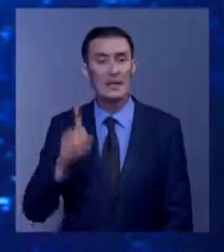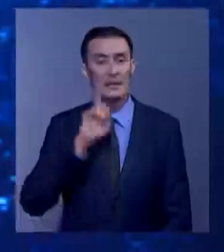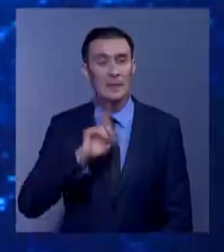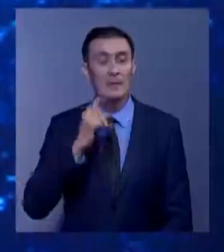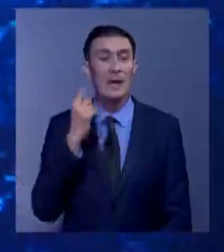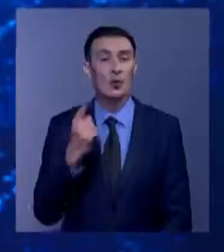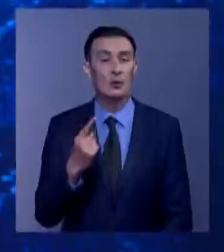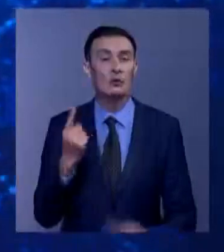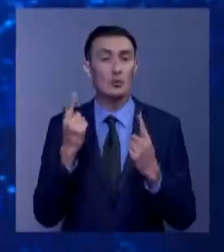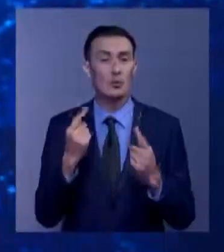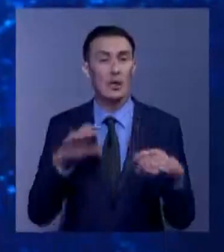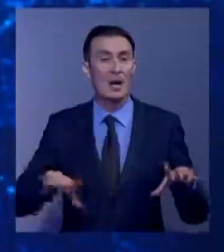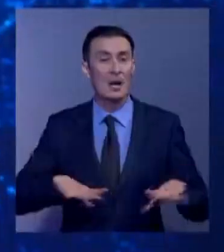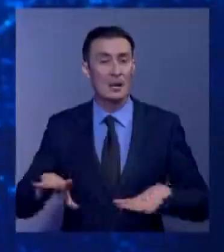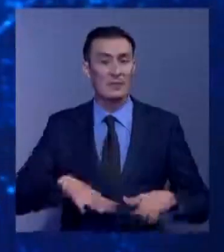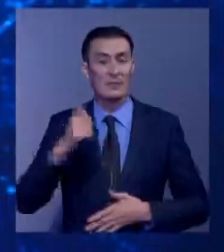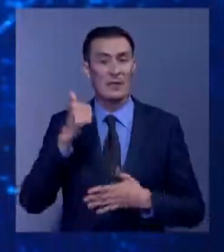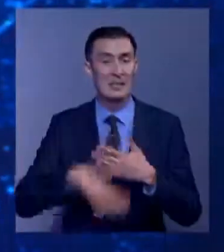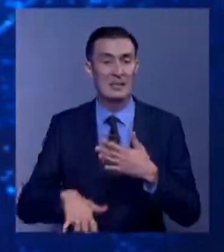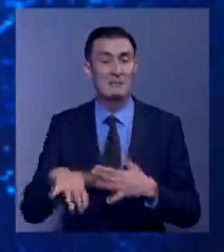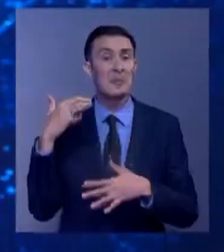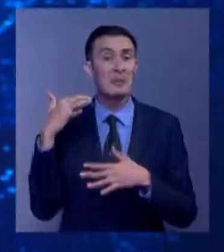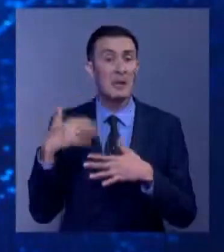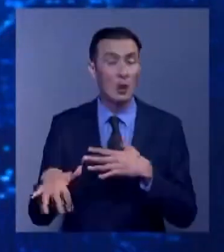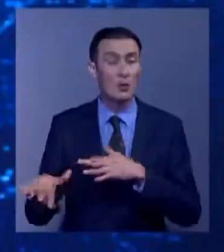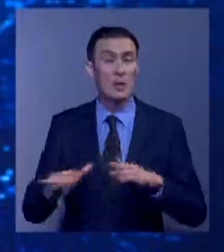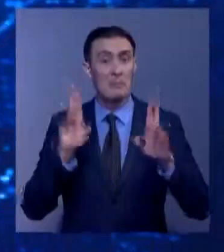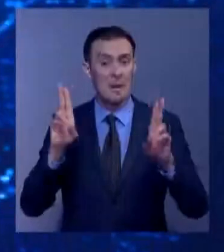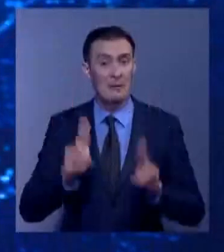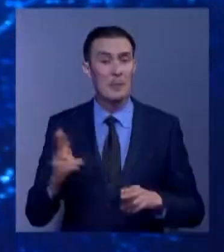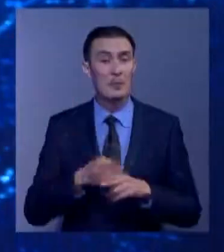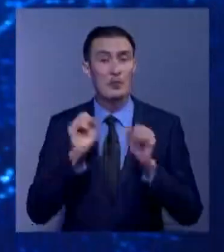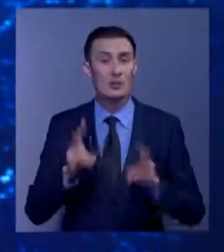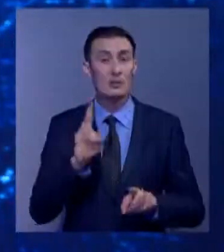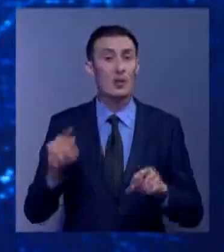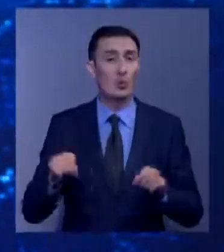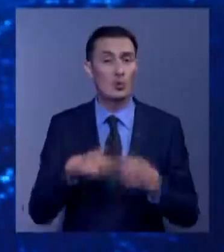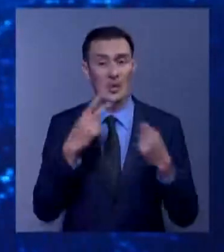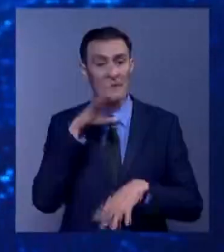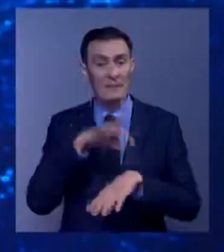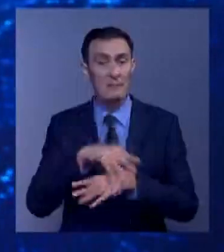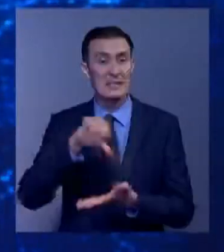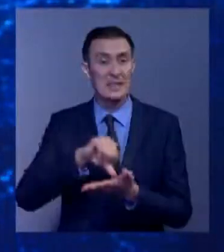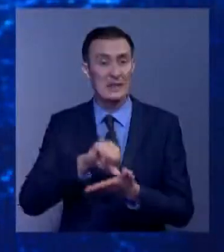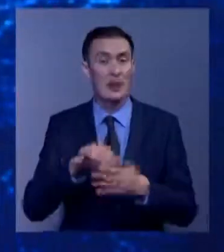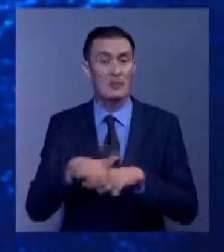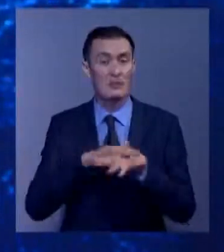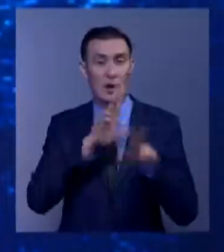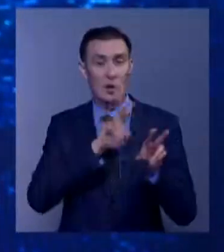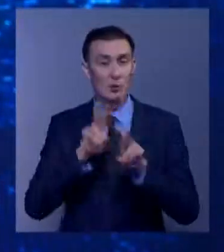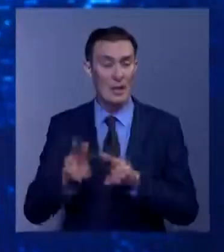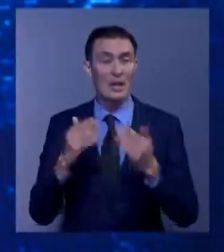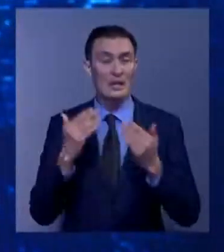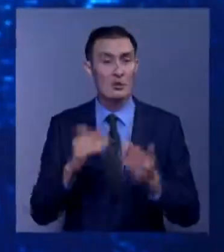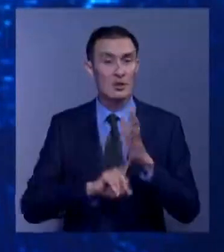Тем временем на одном из крупных рынков столицы пренебрегают мерами безопасности. Нарушения выявили представители общественного контроля.